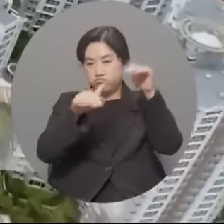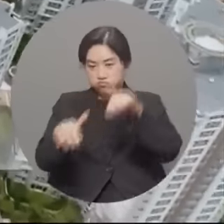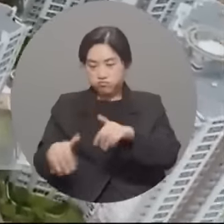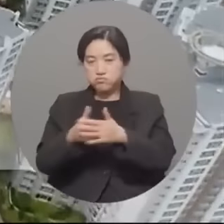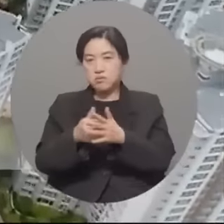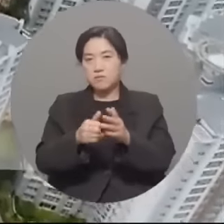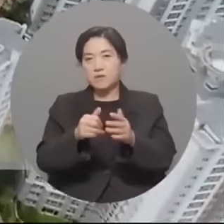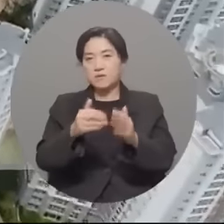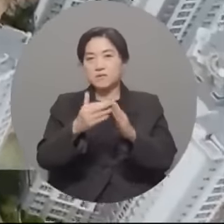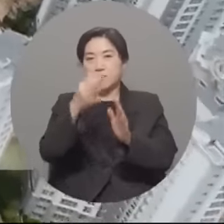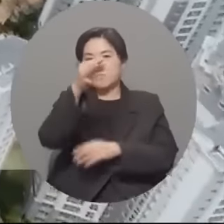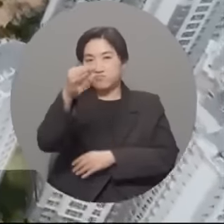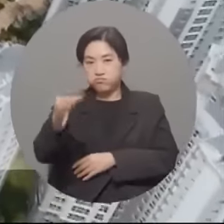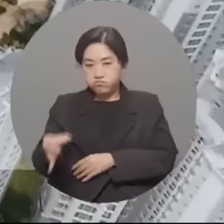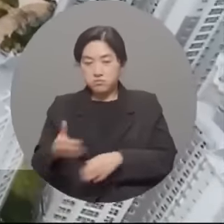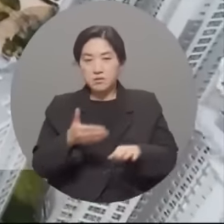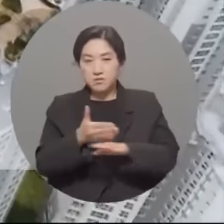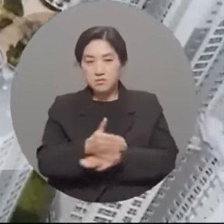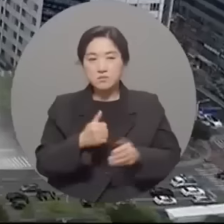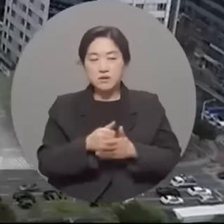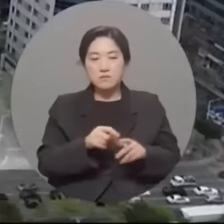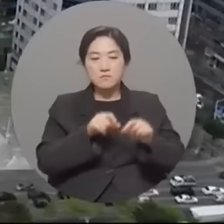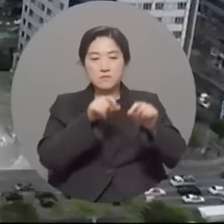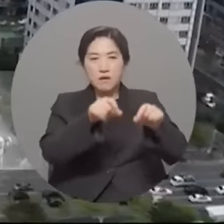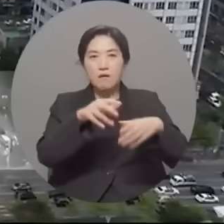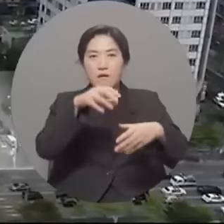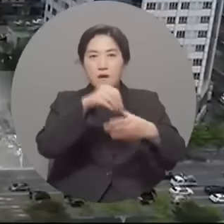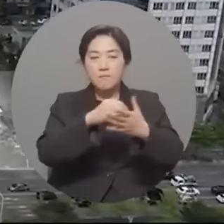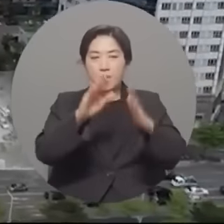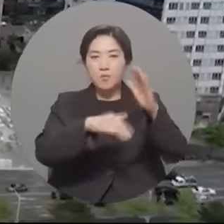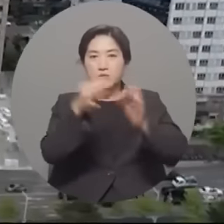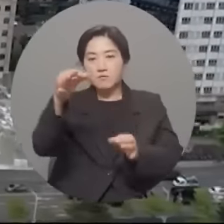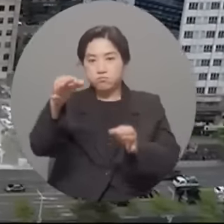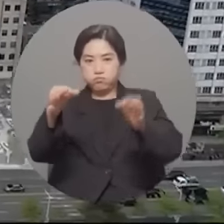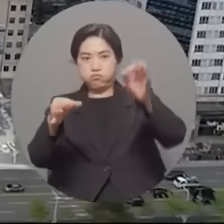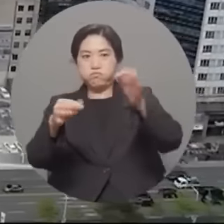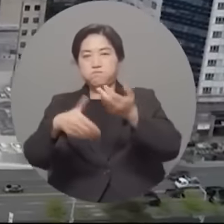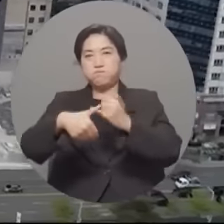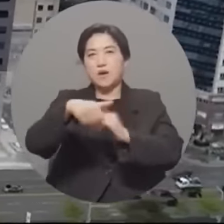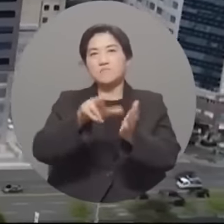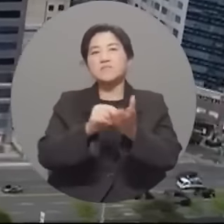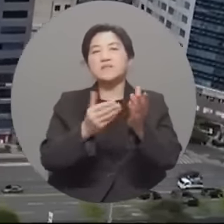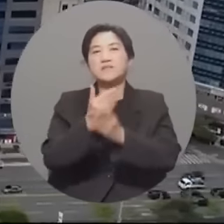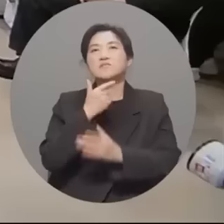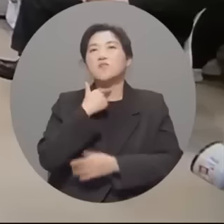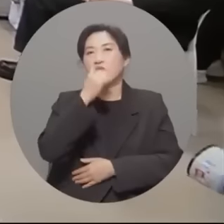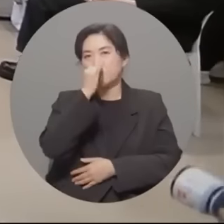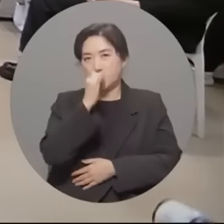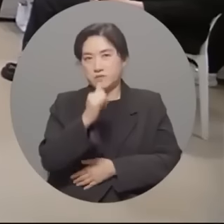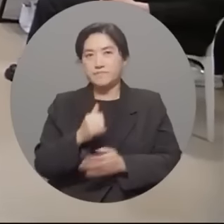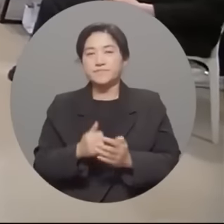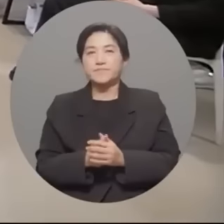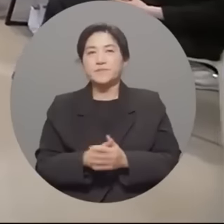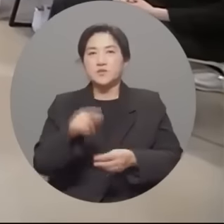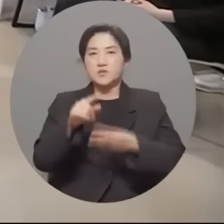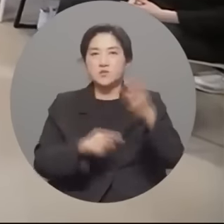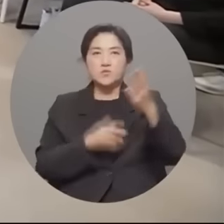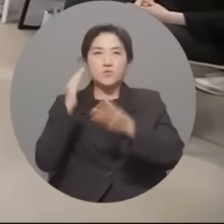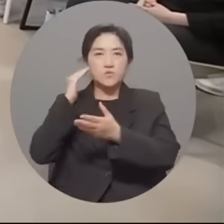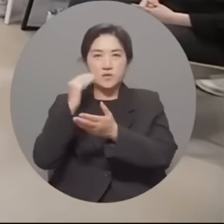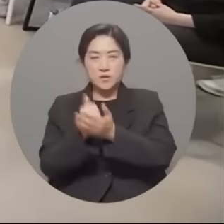떨어지는데 뒤늦게 반영된 공시가격은 오르는 모순이 생하기